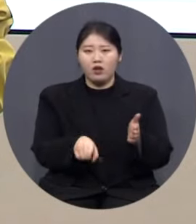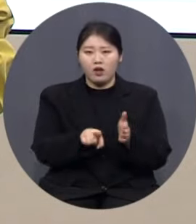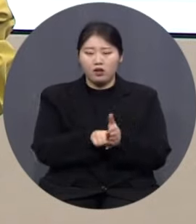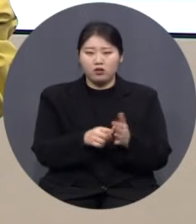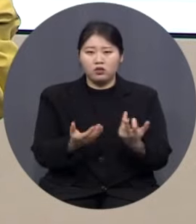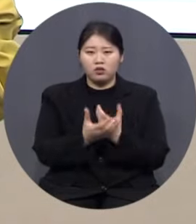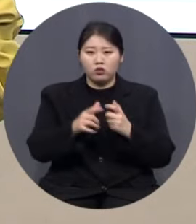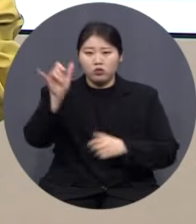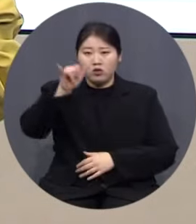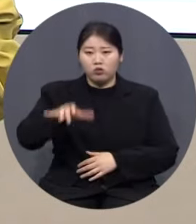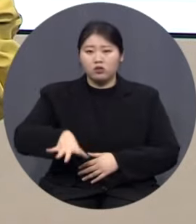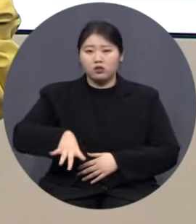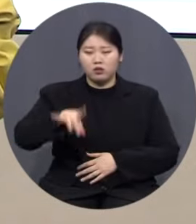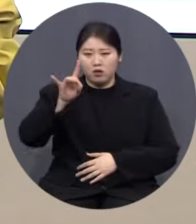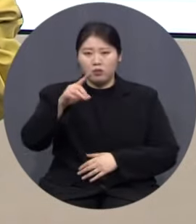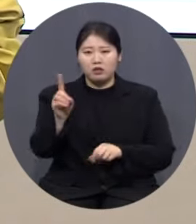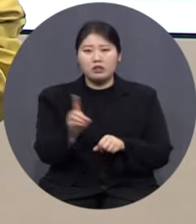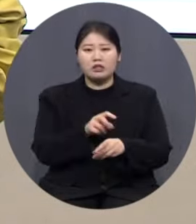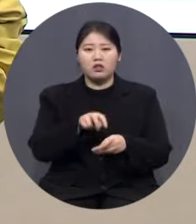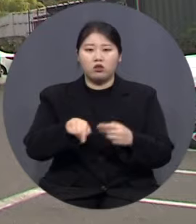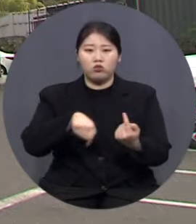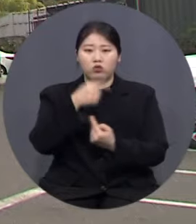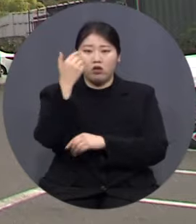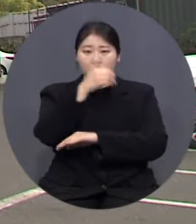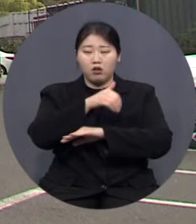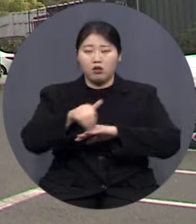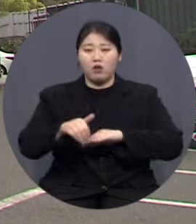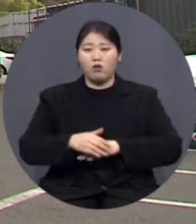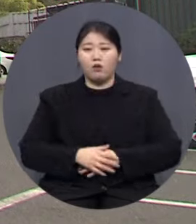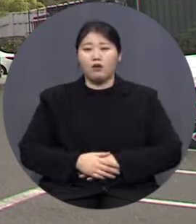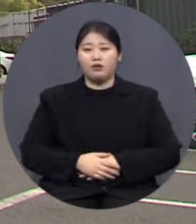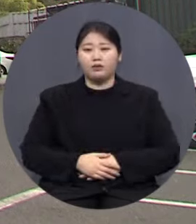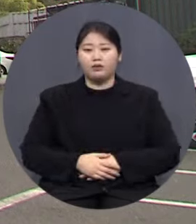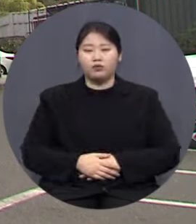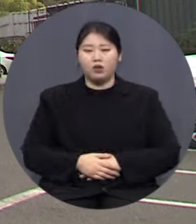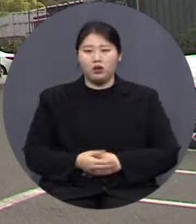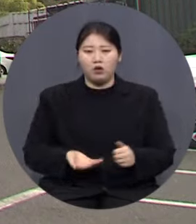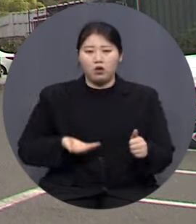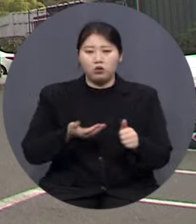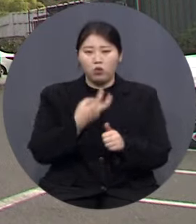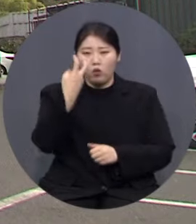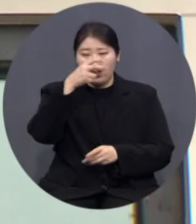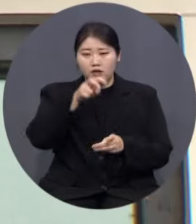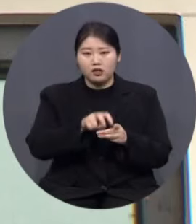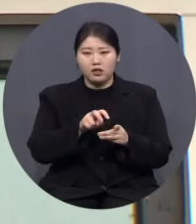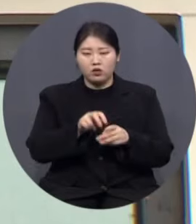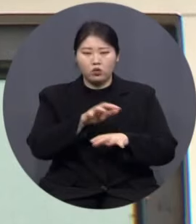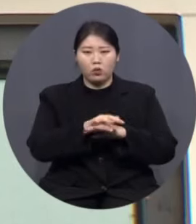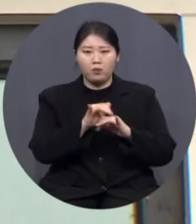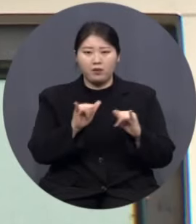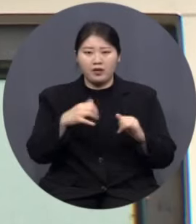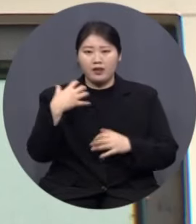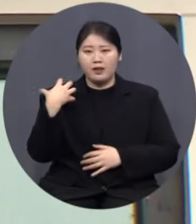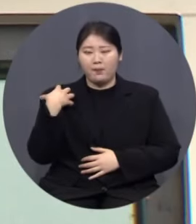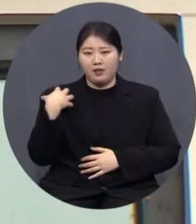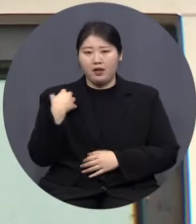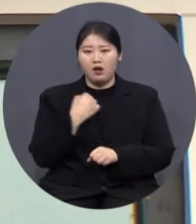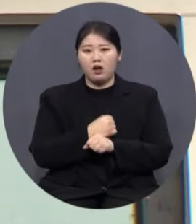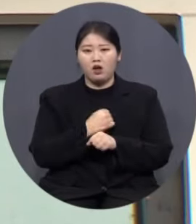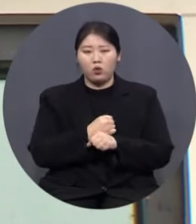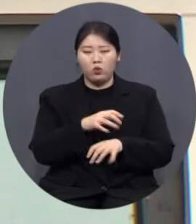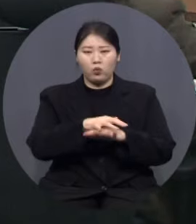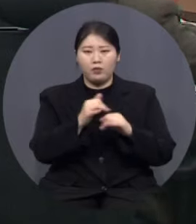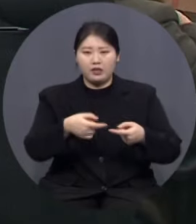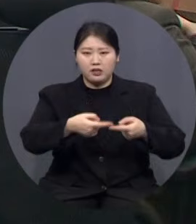관리와 농업 디지털 센터를 운영합니다 수급 관리 센터는 농민 단체가 운영을 맡아 농민 교육과 참여를